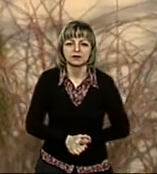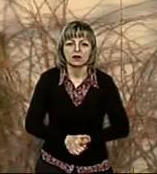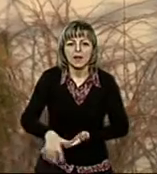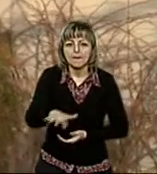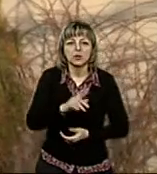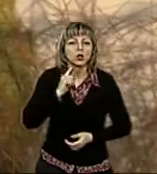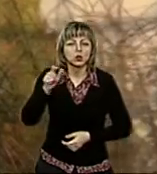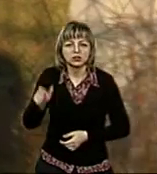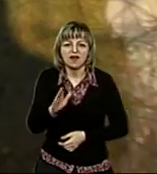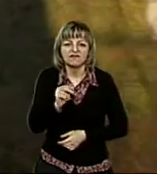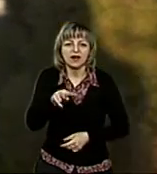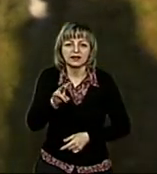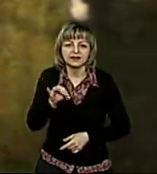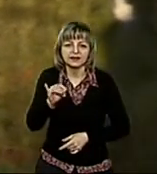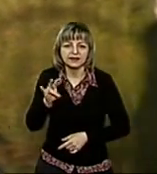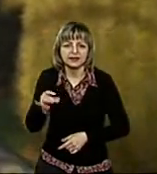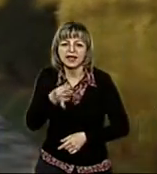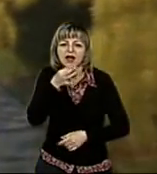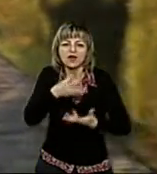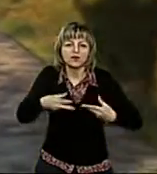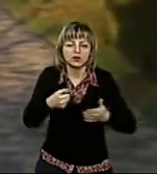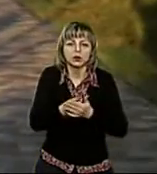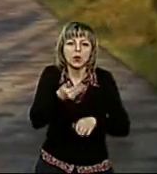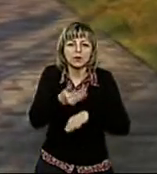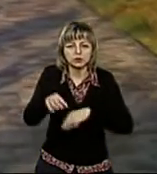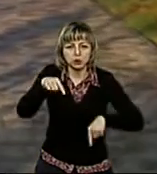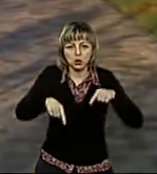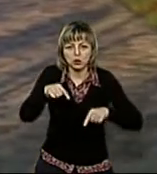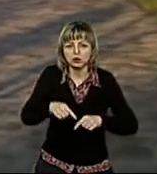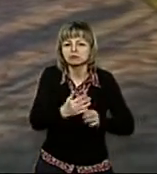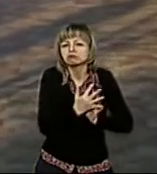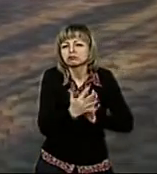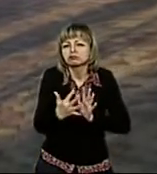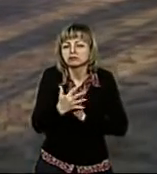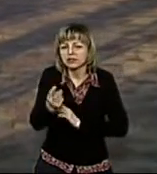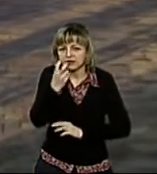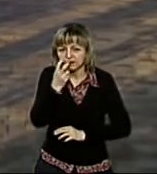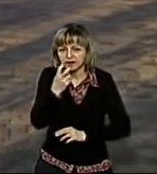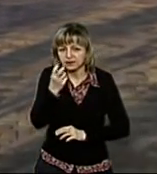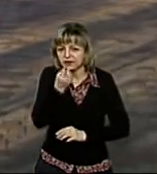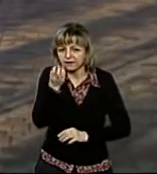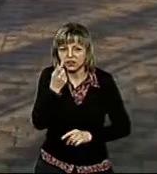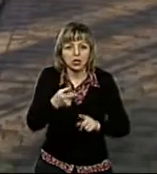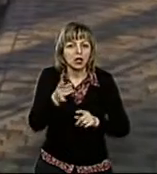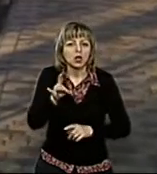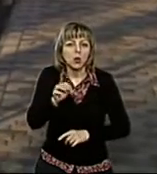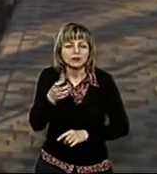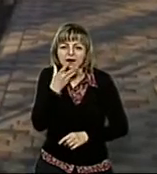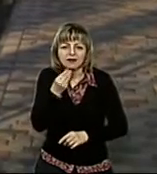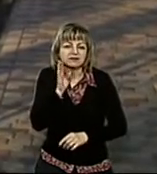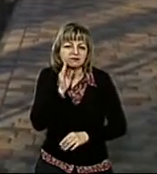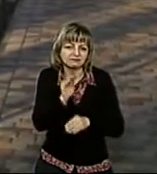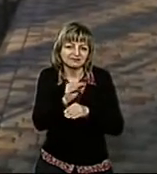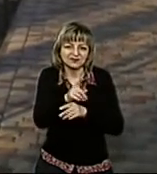Подвір'я Лучанки Валентини Гаєвської із ранньої весни до пізньої осені потопає в квітах. Оце роза дуже гарна. Сусіди називають